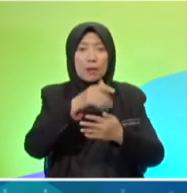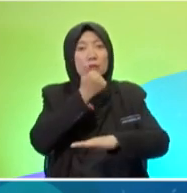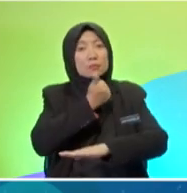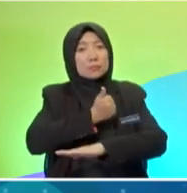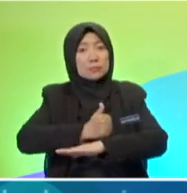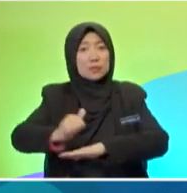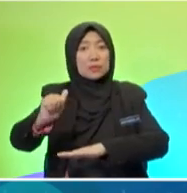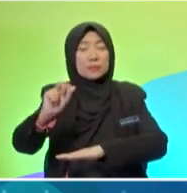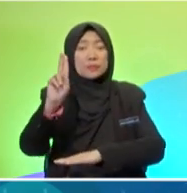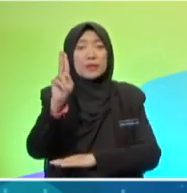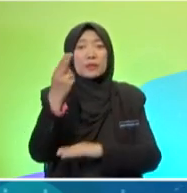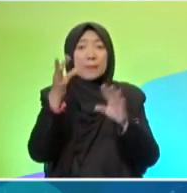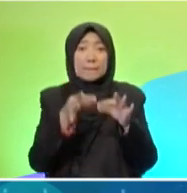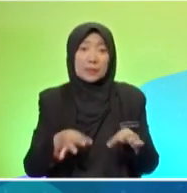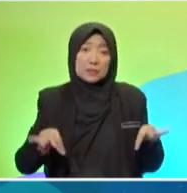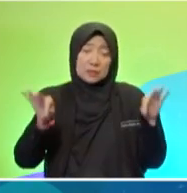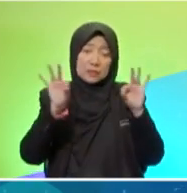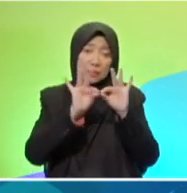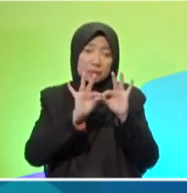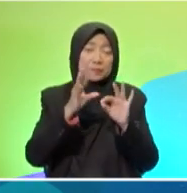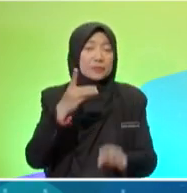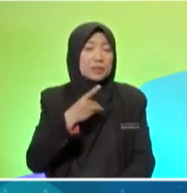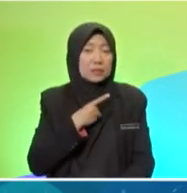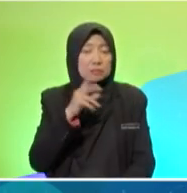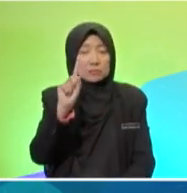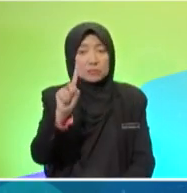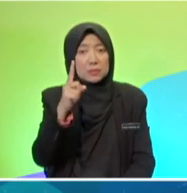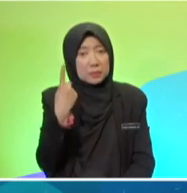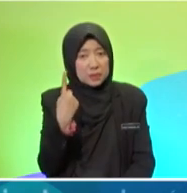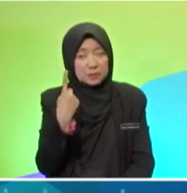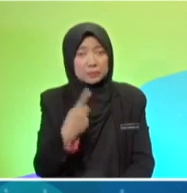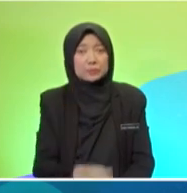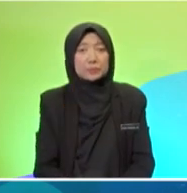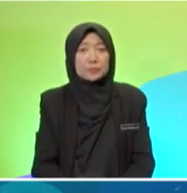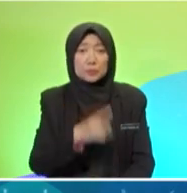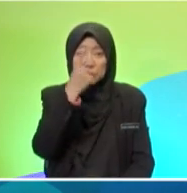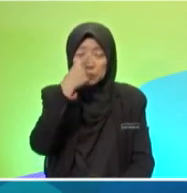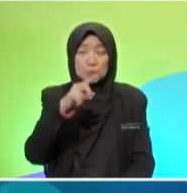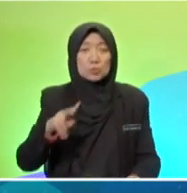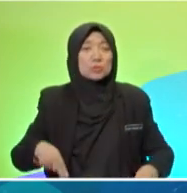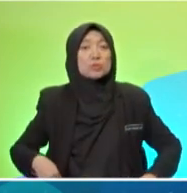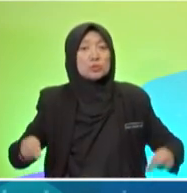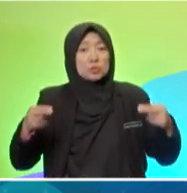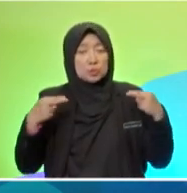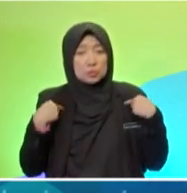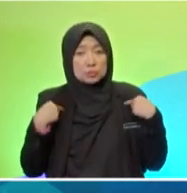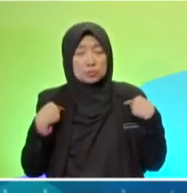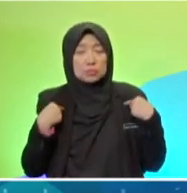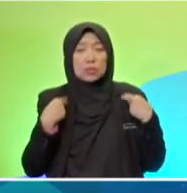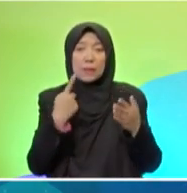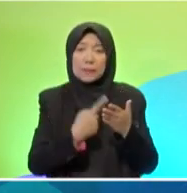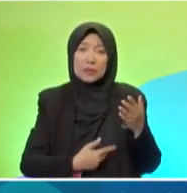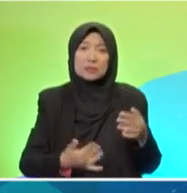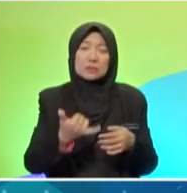hanya mementingkan diri semata-mata demi hidup apa yang salah menjadi